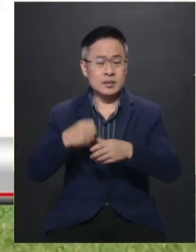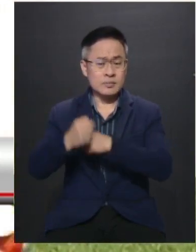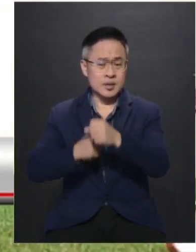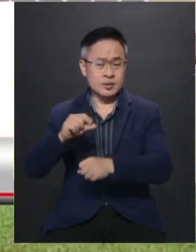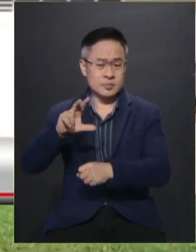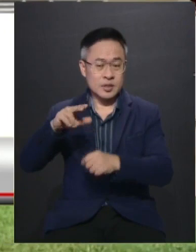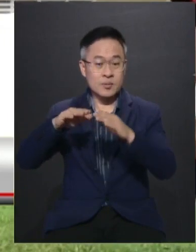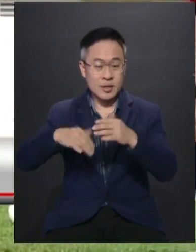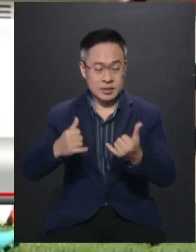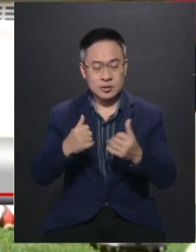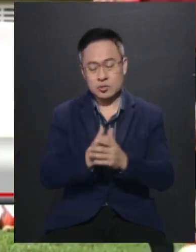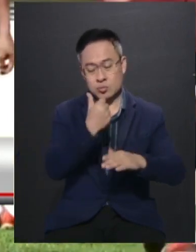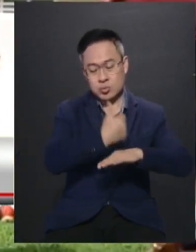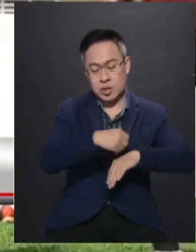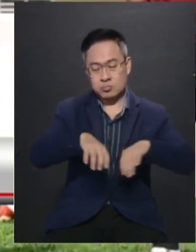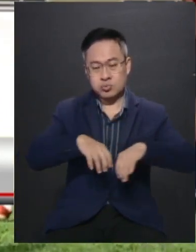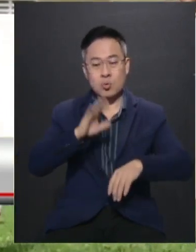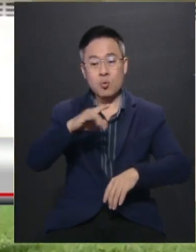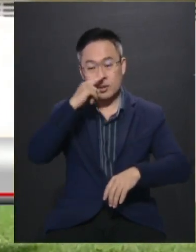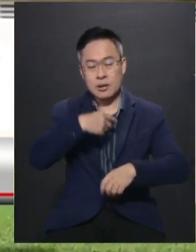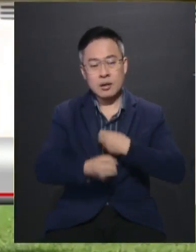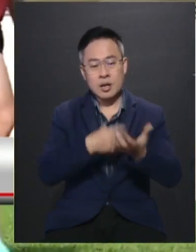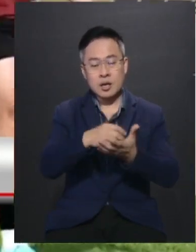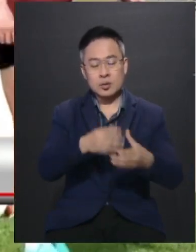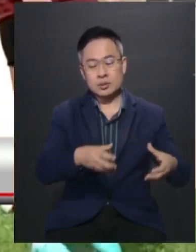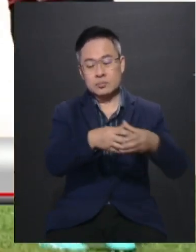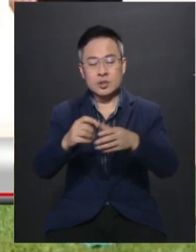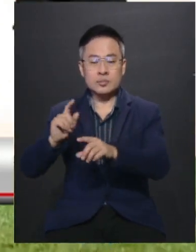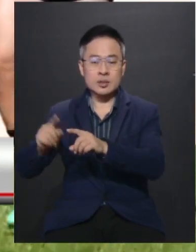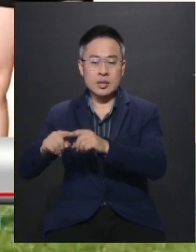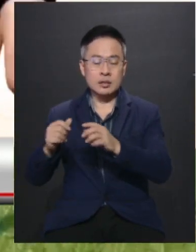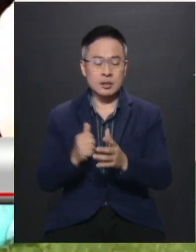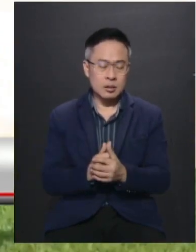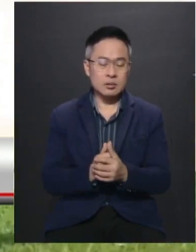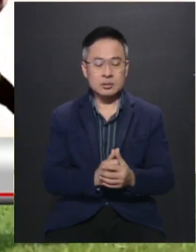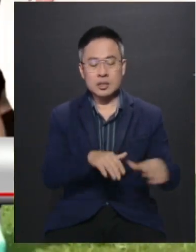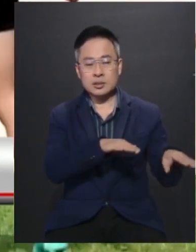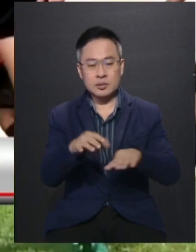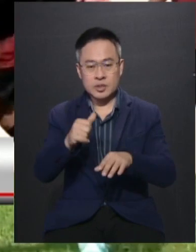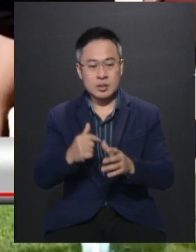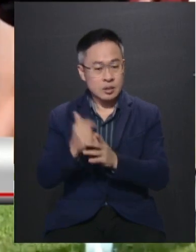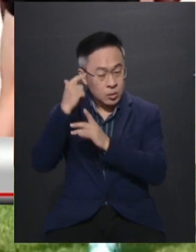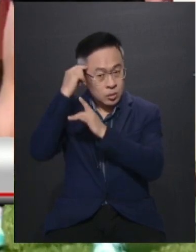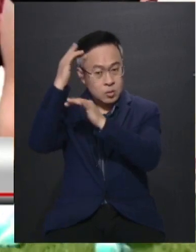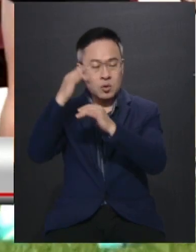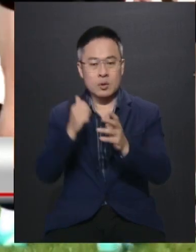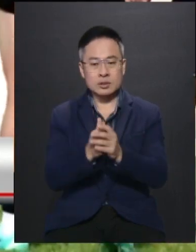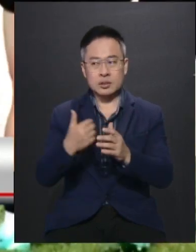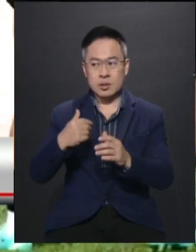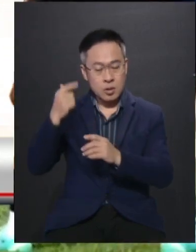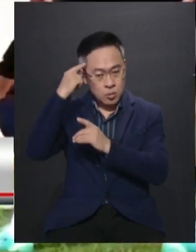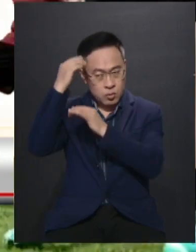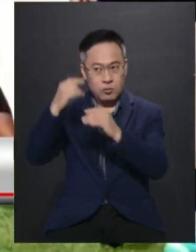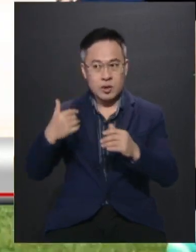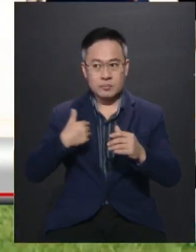นต์นี้ทุกทีมต่างเตรียมตัวมาเป็นอย่างดีหวังว่าจะเป็นการแข่งขันที่มีคุณภาพสำหรับทุกทีมในกลุ่ม B ส่วน